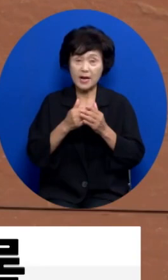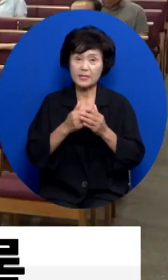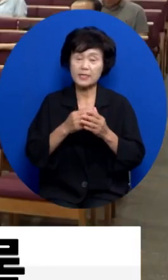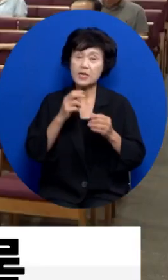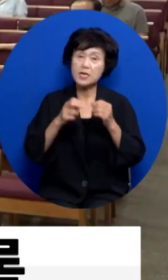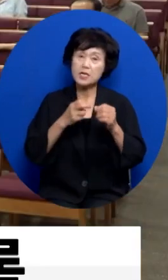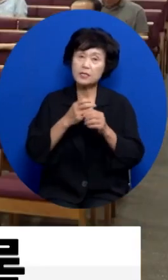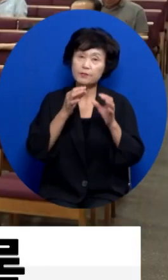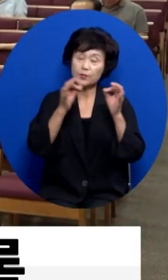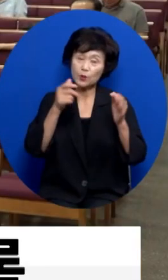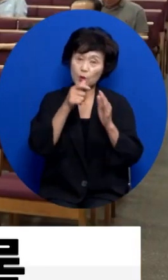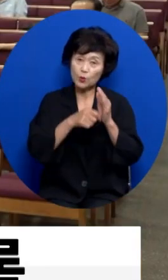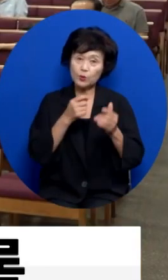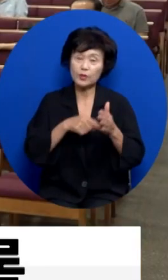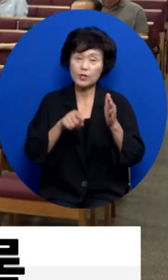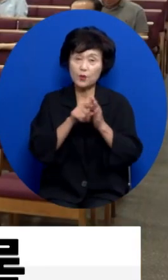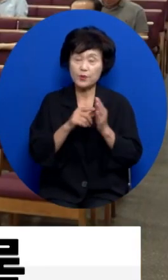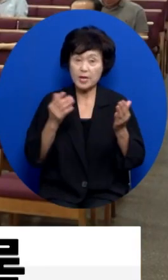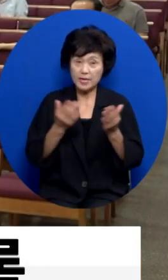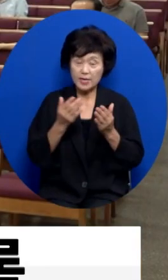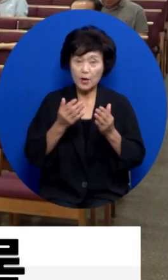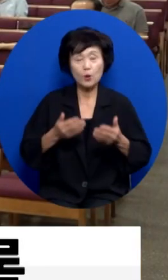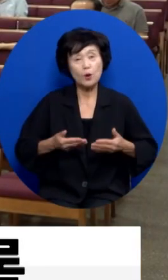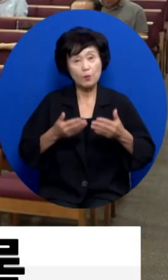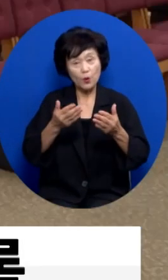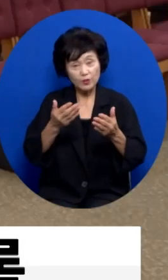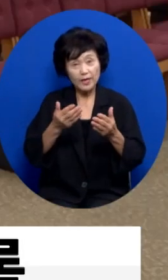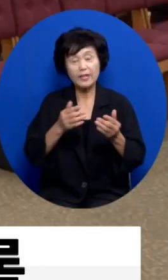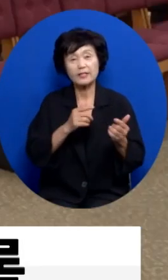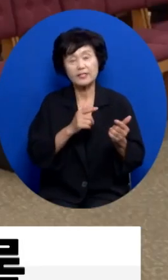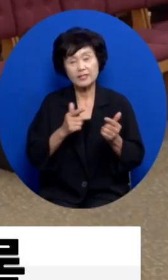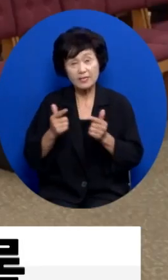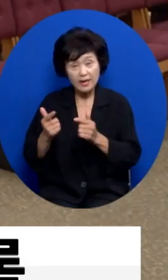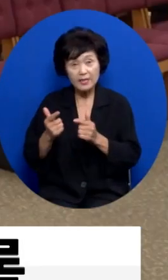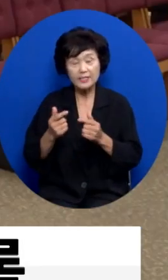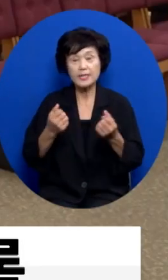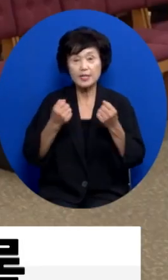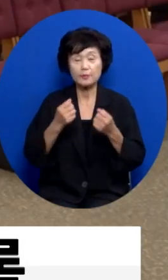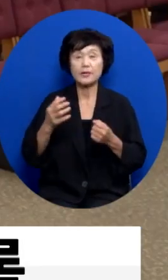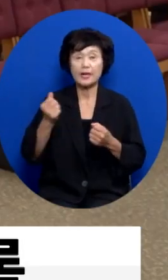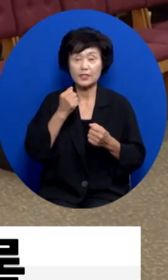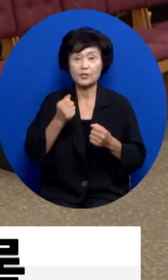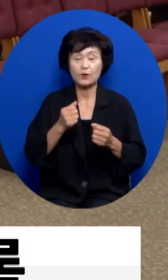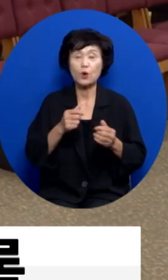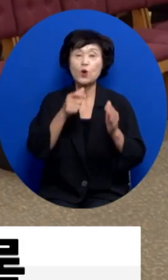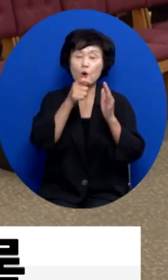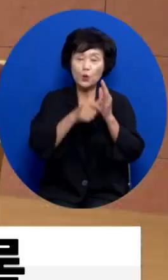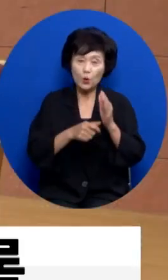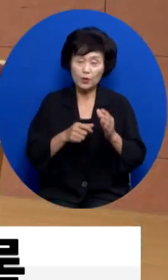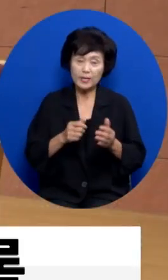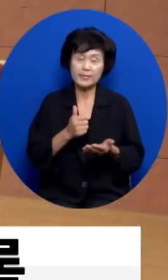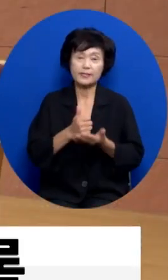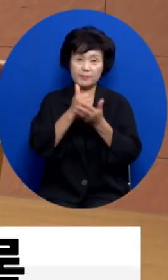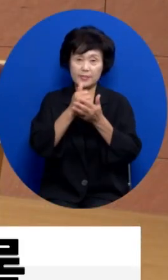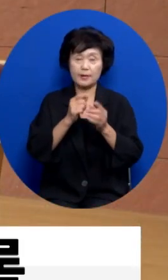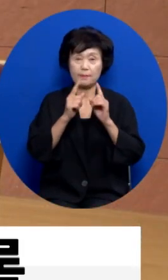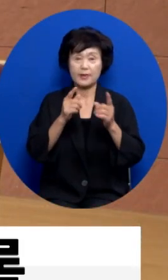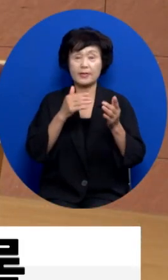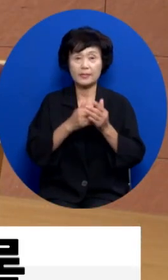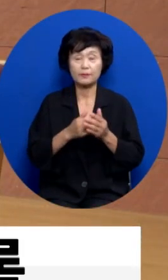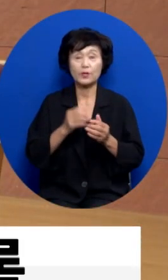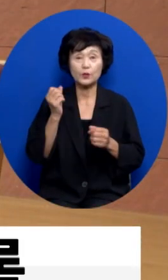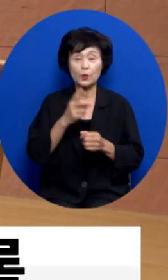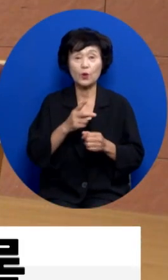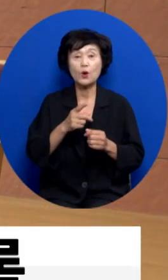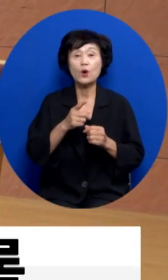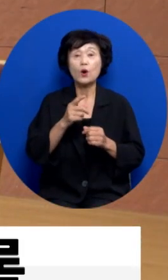년 동안 교단을 위해 충성하고 봉사하고 섬겼던 역량을 발휘해 최선을 다해 교단을 섬기겠다고 말했습니다. 이어